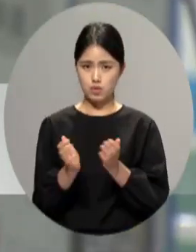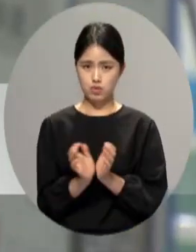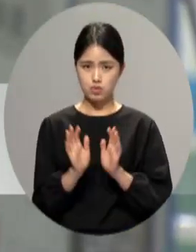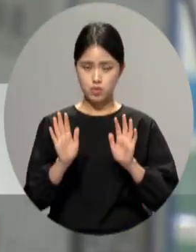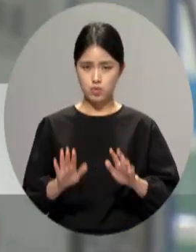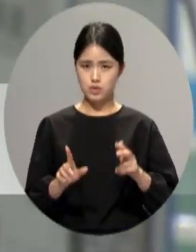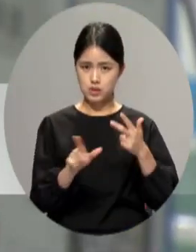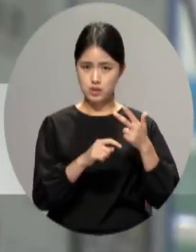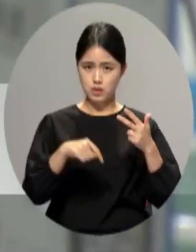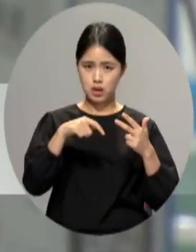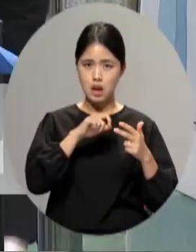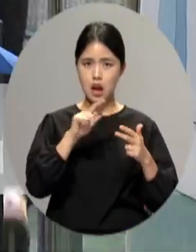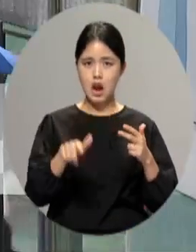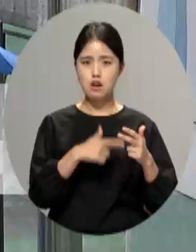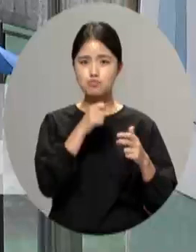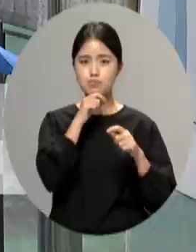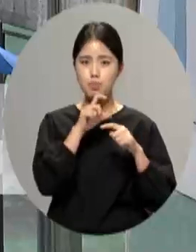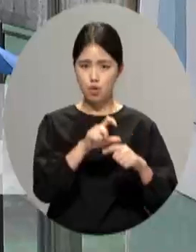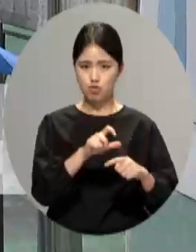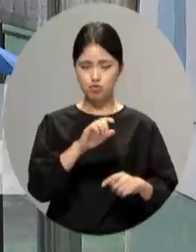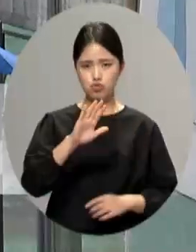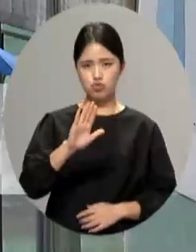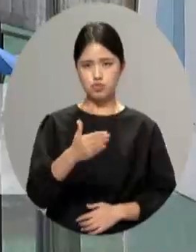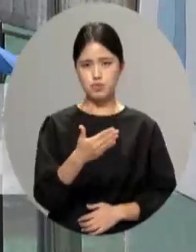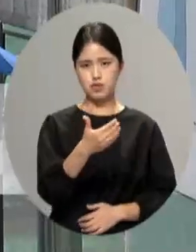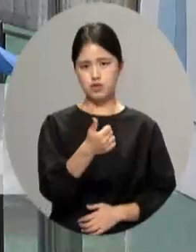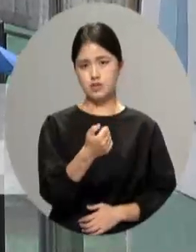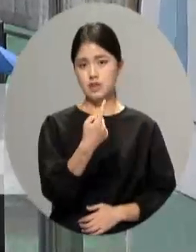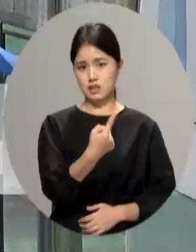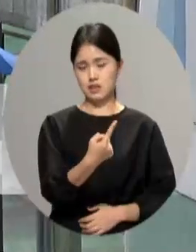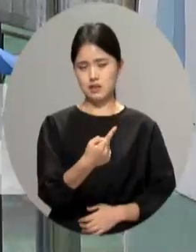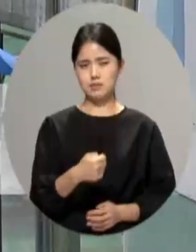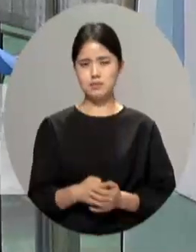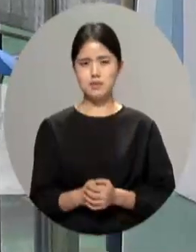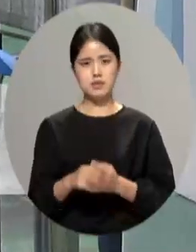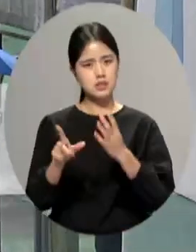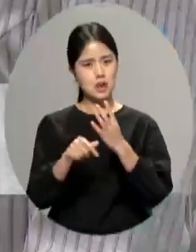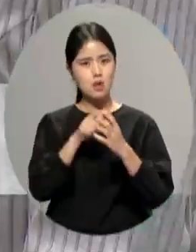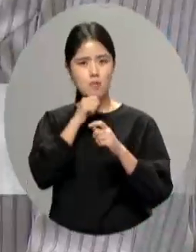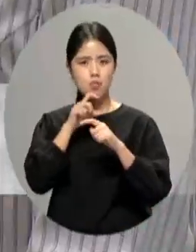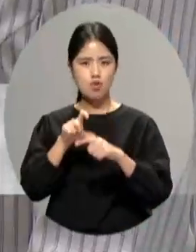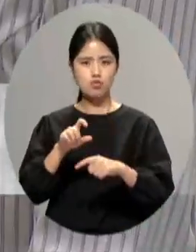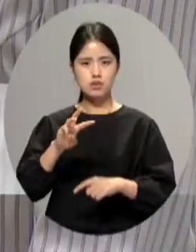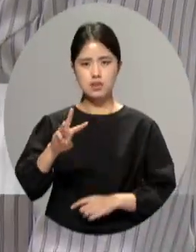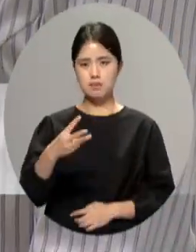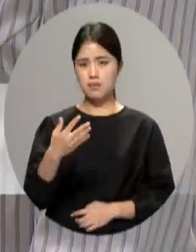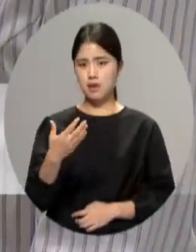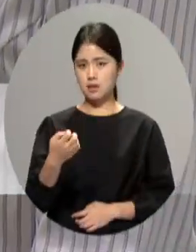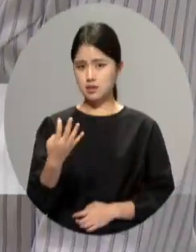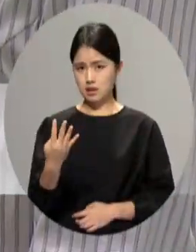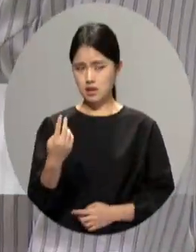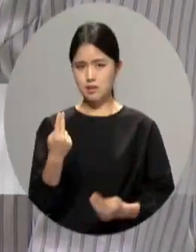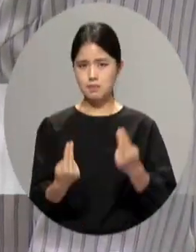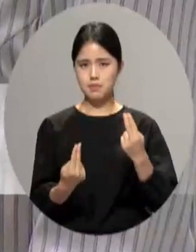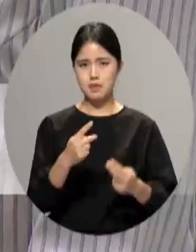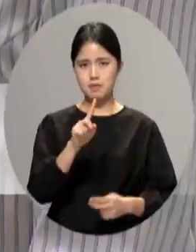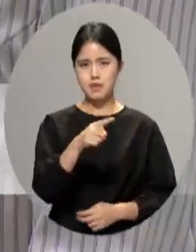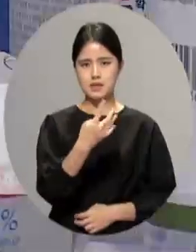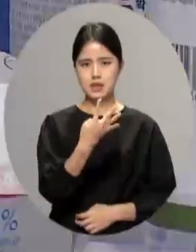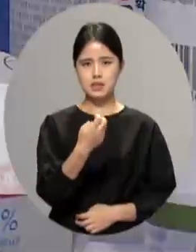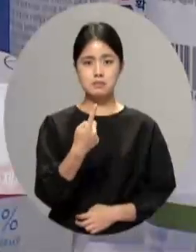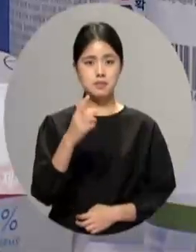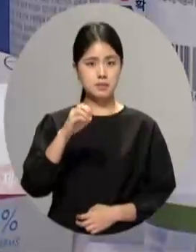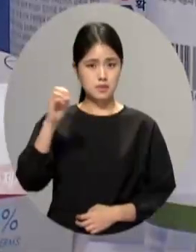들어 코로나19 하루 평균 확진자가 951명으로 4월 평균인 394명에 비해